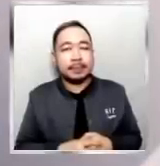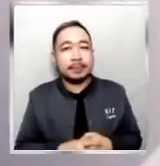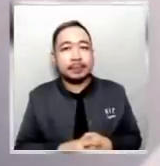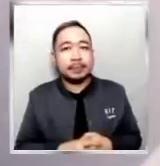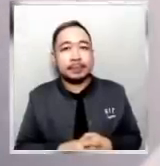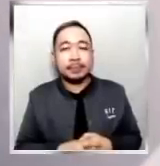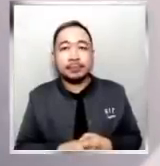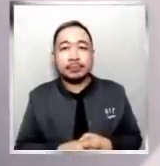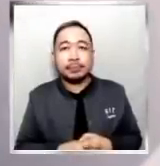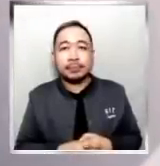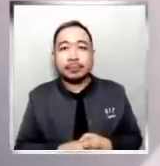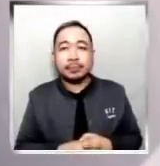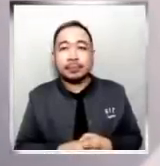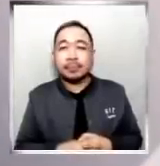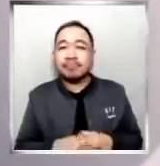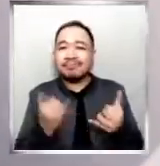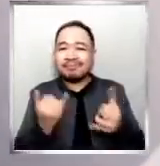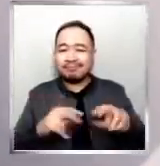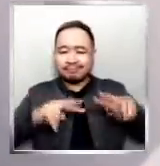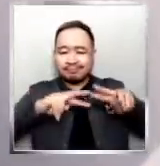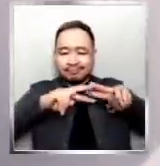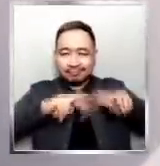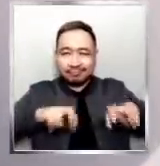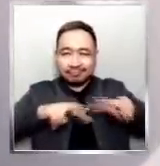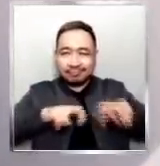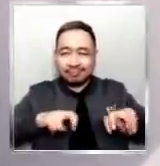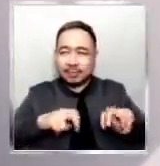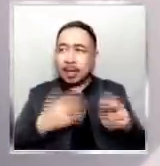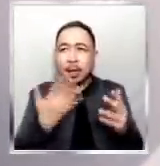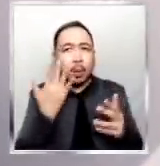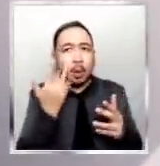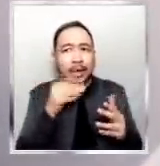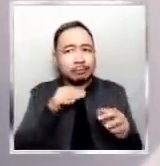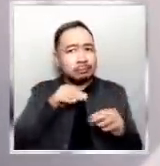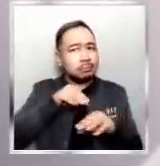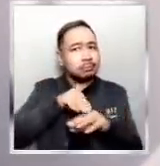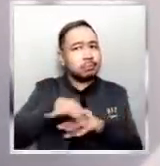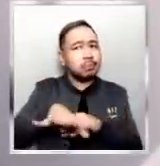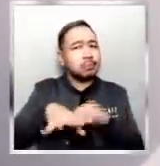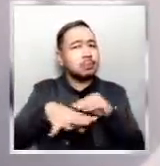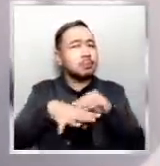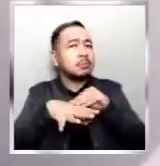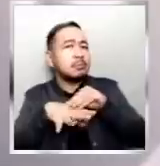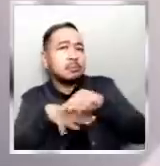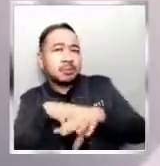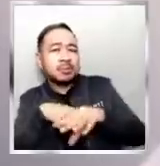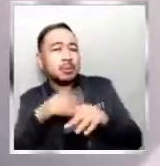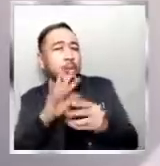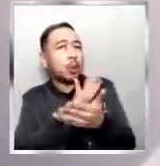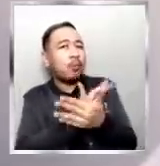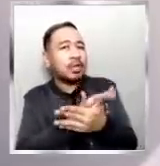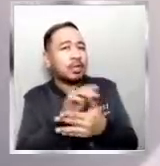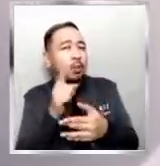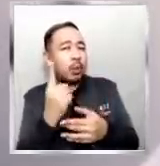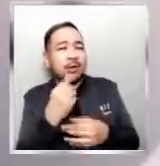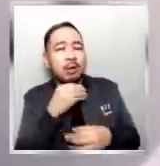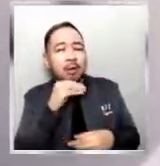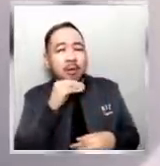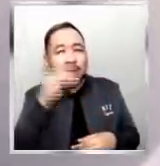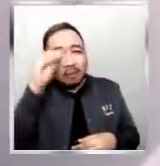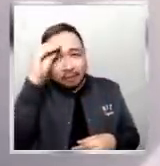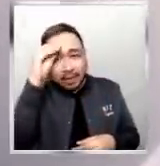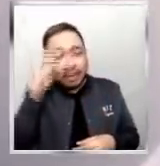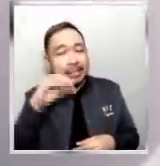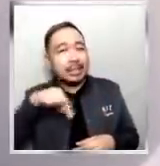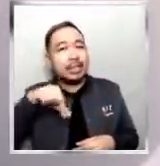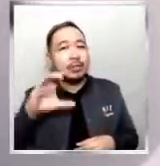Iniimbestigahan ang ugat ng hawaan ng COVID-19 sa isang bahay ampunan sa Quezon City. Mahigit 100